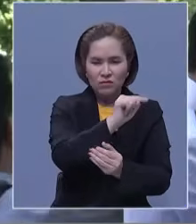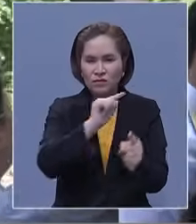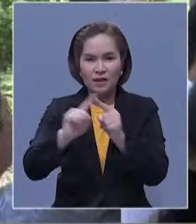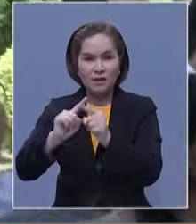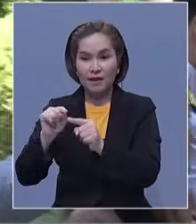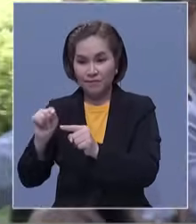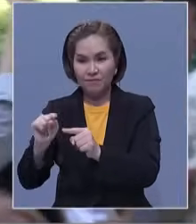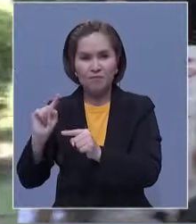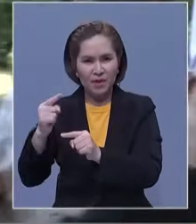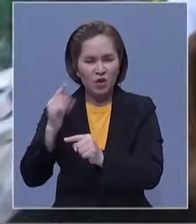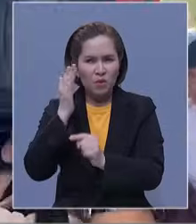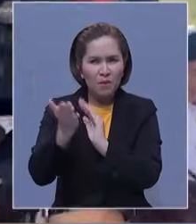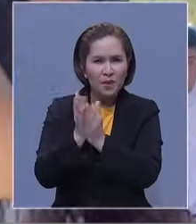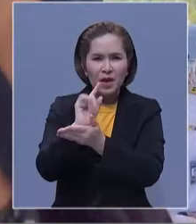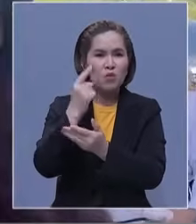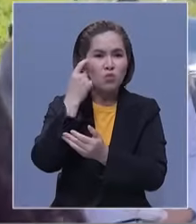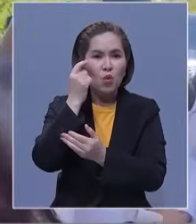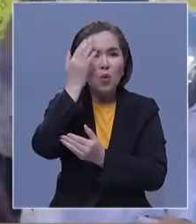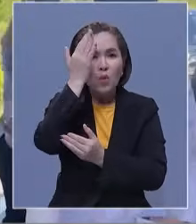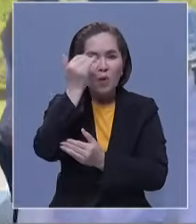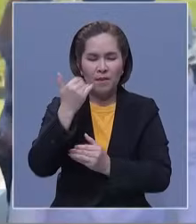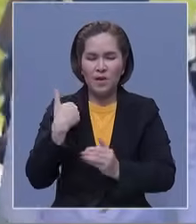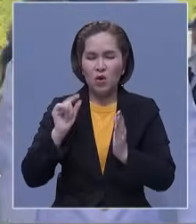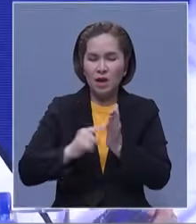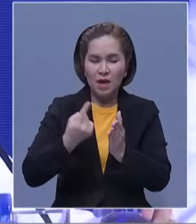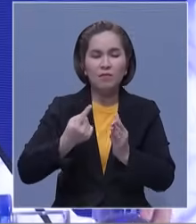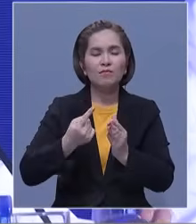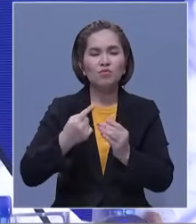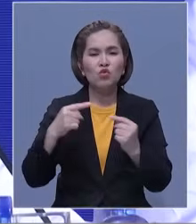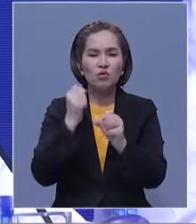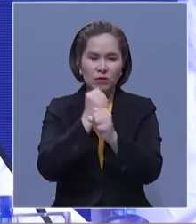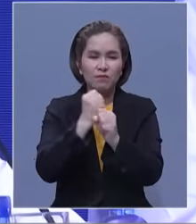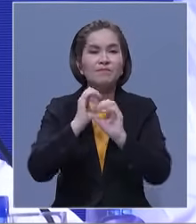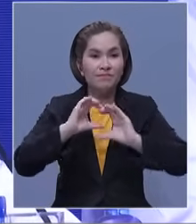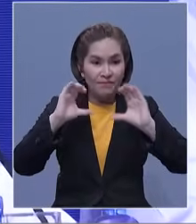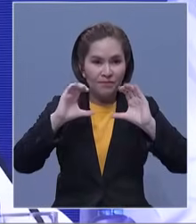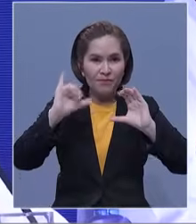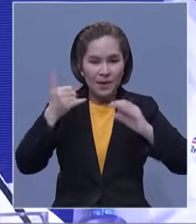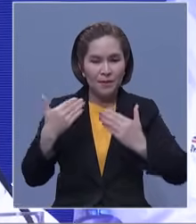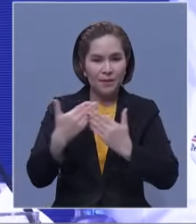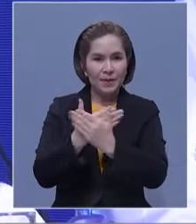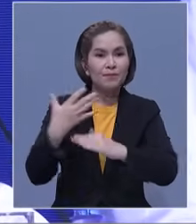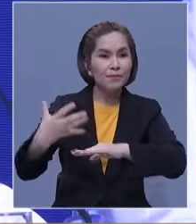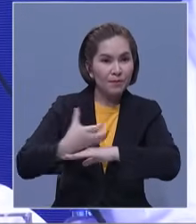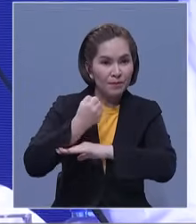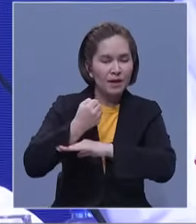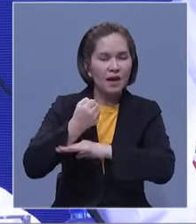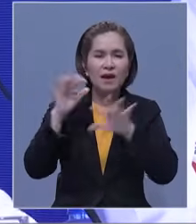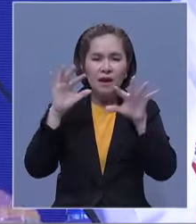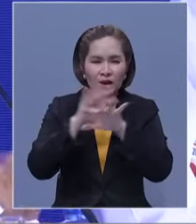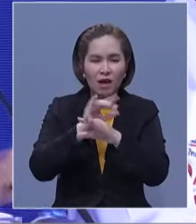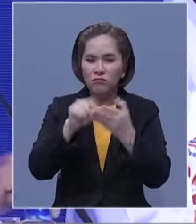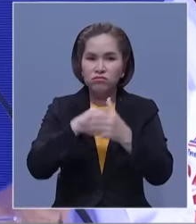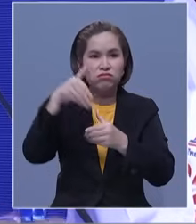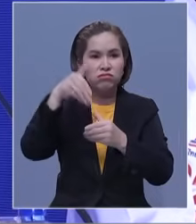สุพัฒนพงษ์เนี่ยที่เป็นสายแบบเป็นสายข้าราชการอ่ะ าจจะเปลี่ยนมาเป็นการเมืองแบบบ้านใหญ่แบบนักเลือกตั้